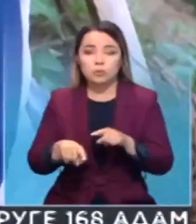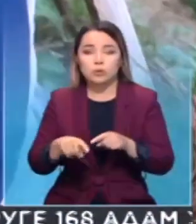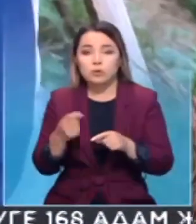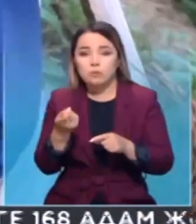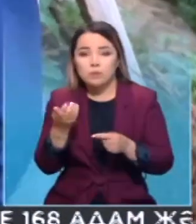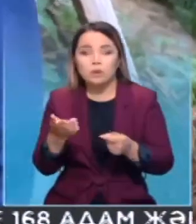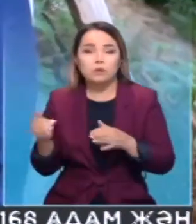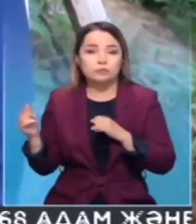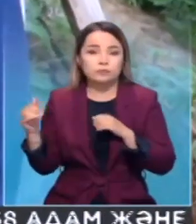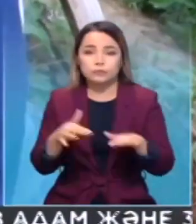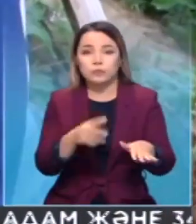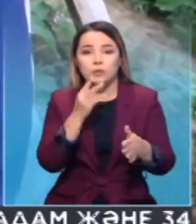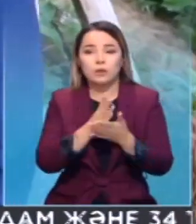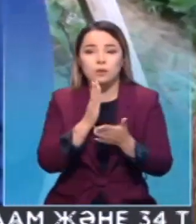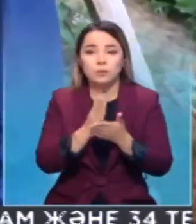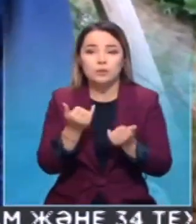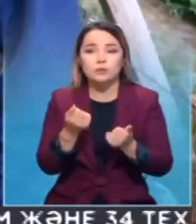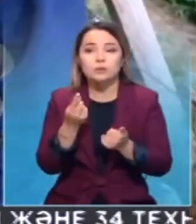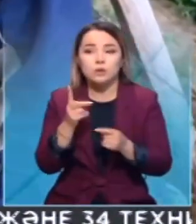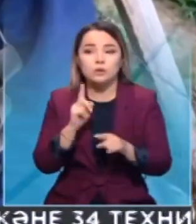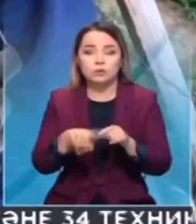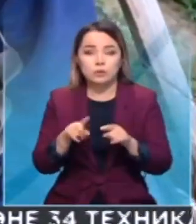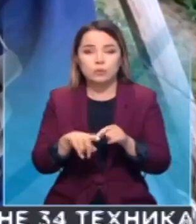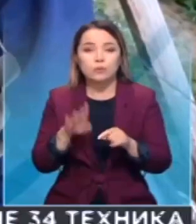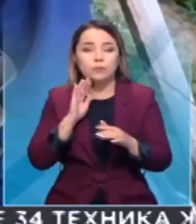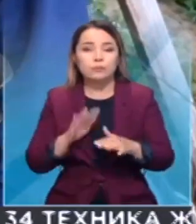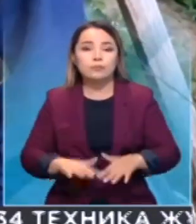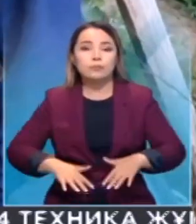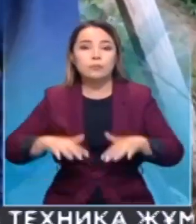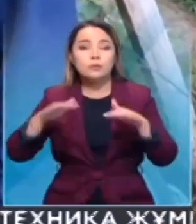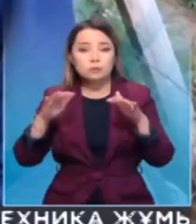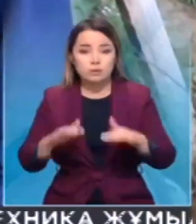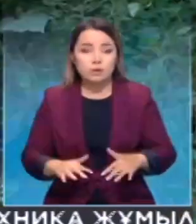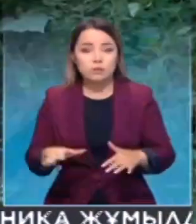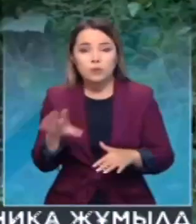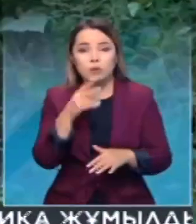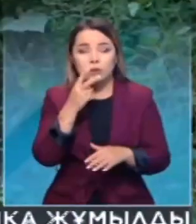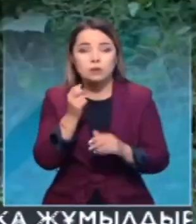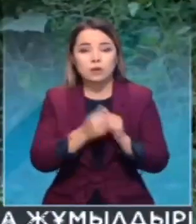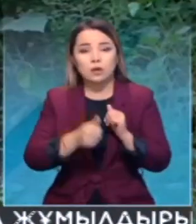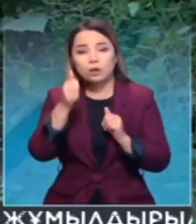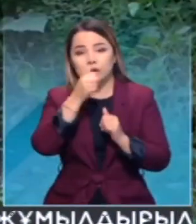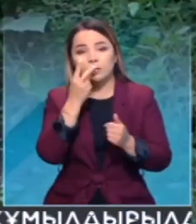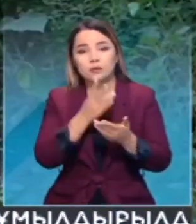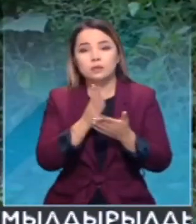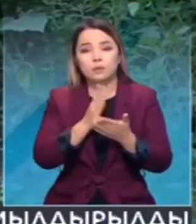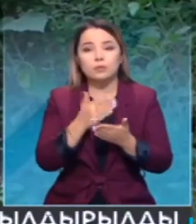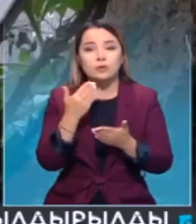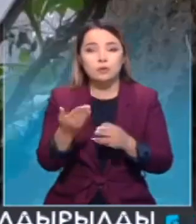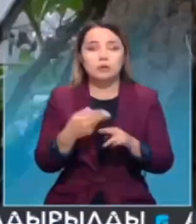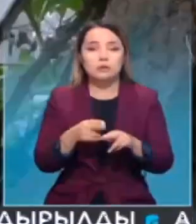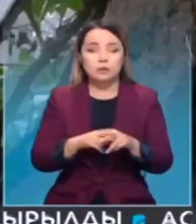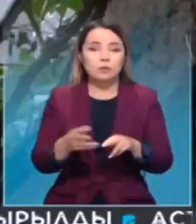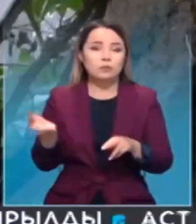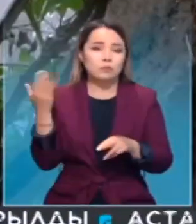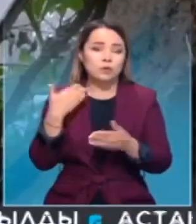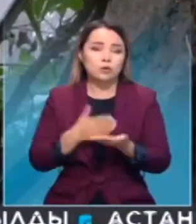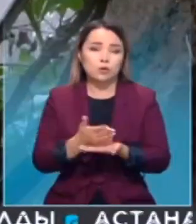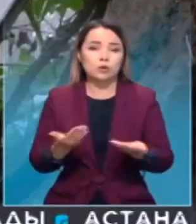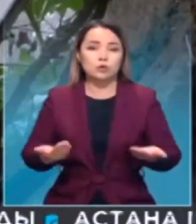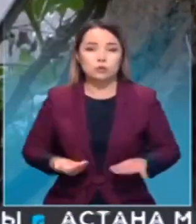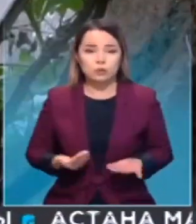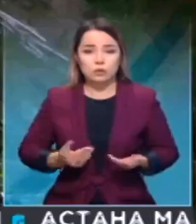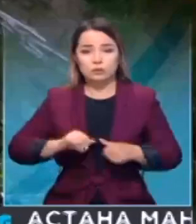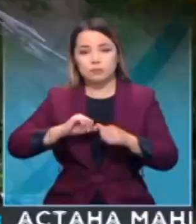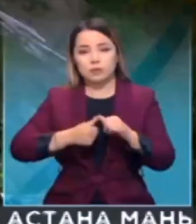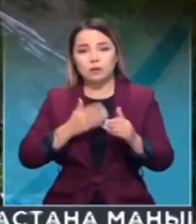анық. Жылда көріп тұрсыз ғой, қаншадан алып тұр су, қаншадан кетіп тұр, қанша көтеріліп тұр. Альберт Айымбетов бұл жердің байырғы тұрғыны. Ол соңғы